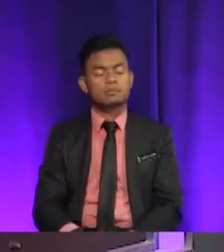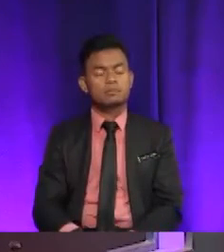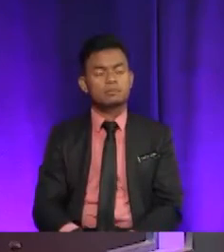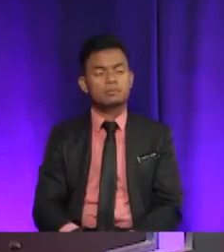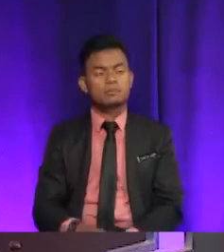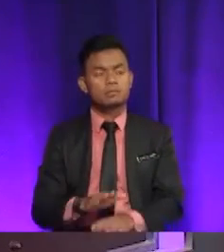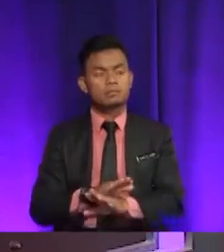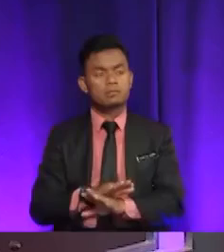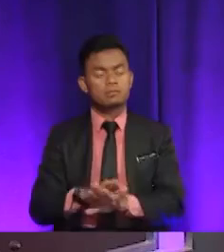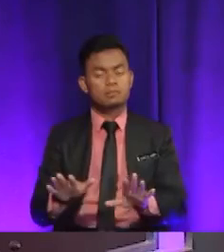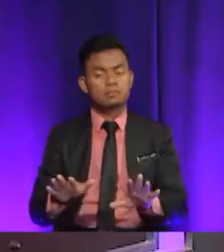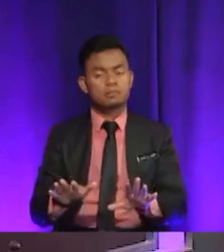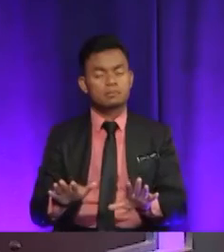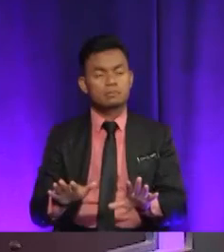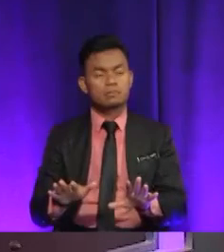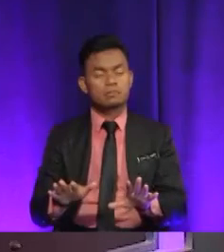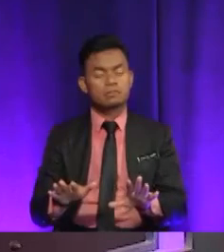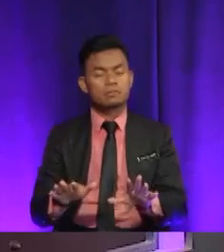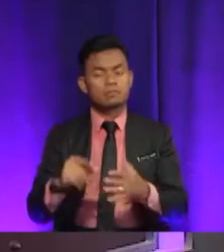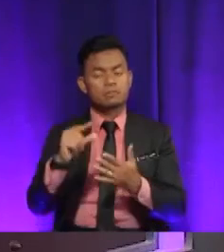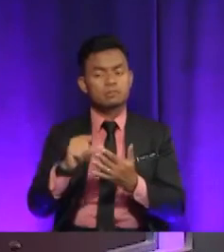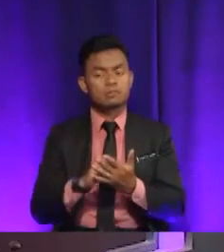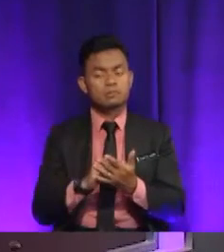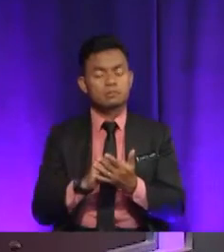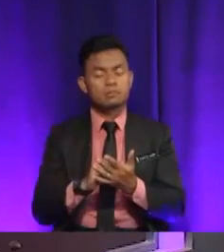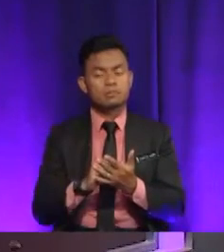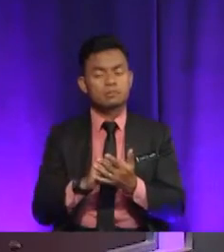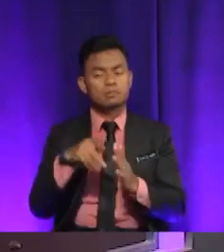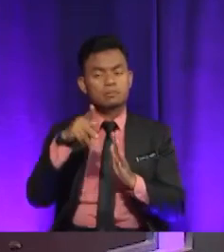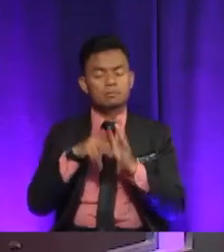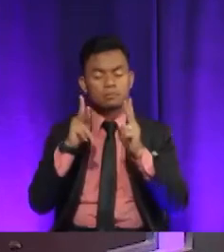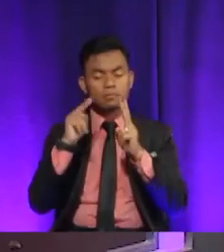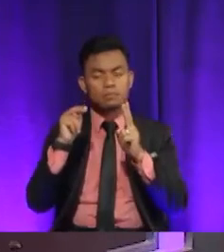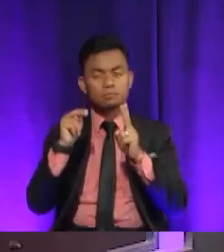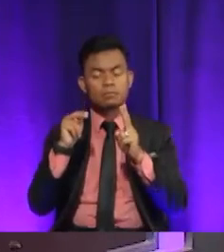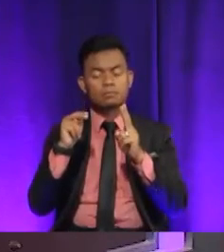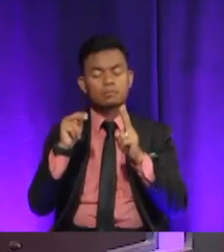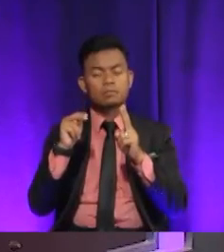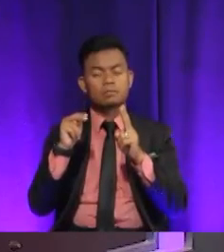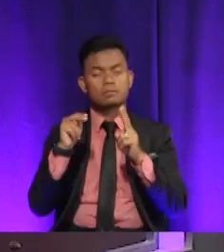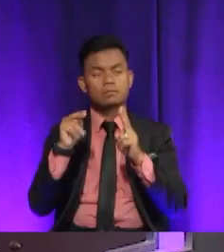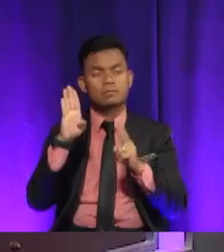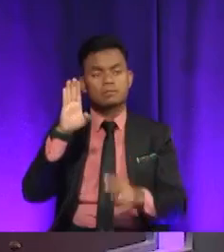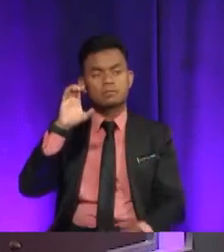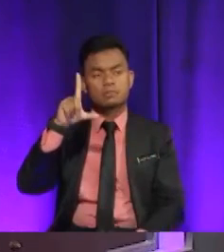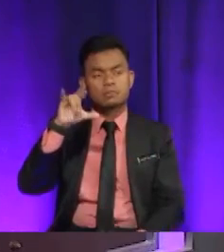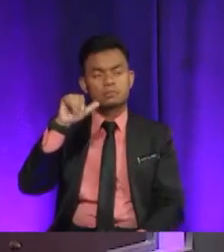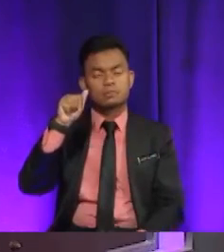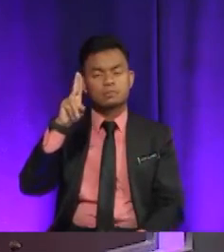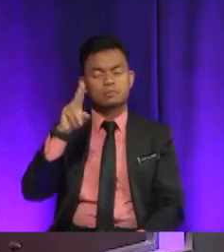tak boleh sebab itu udah lari daripada eliman kepribadian unggul maka di sini